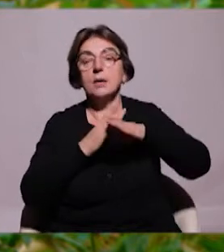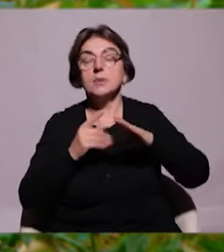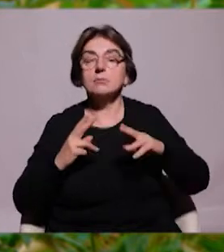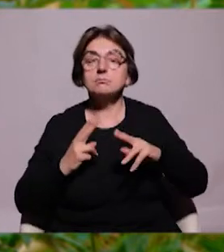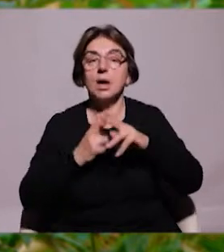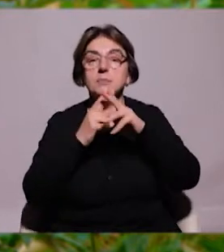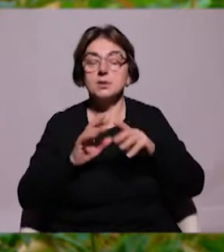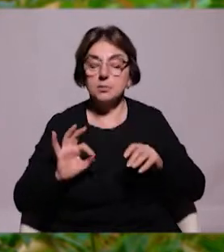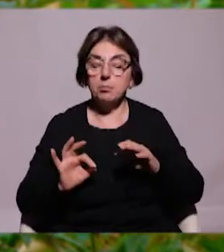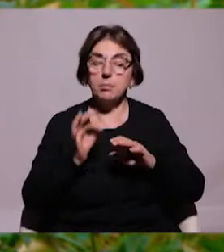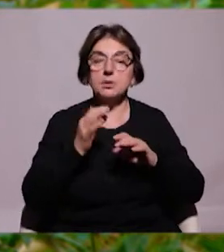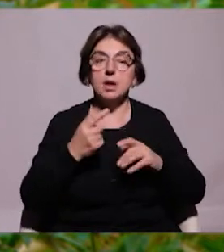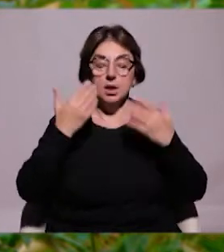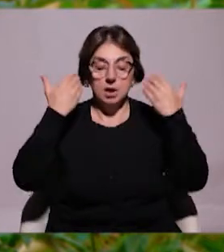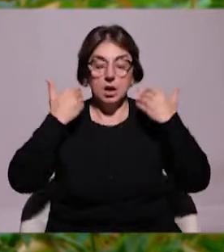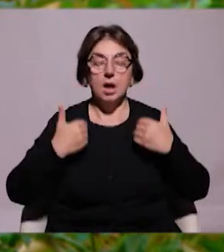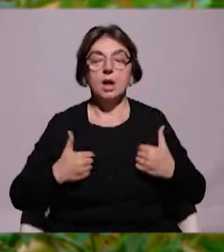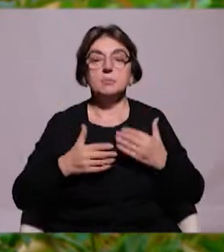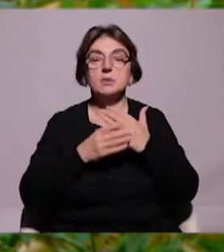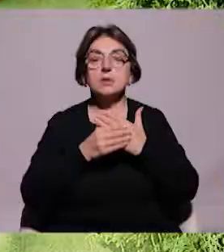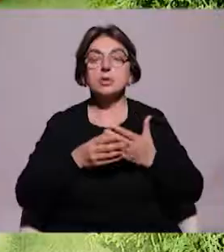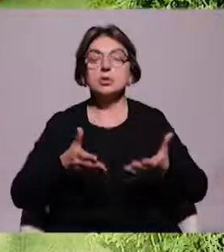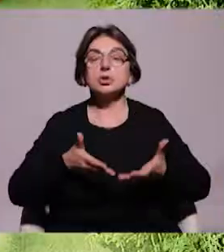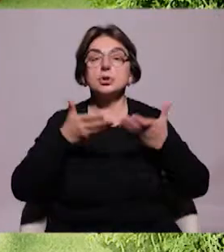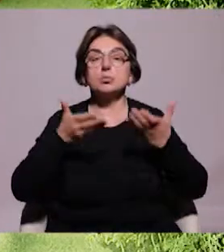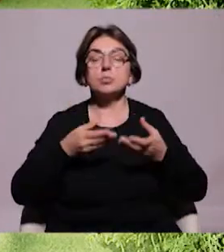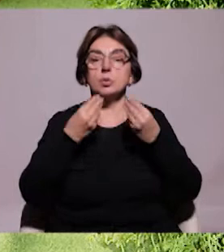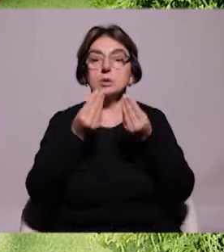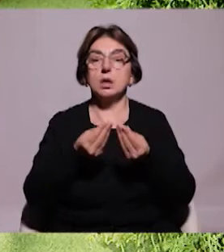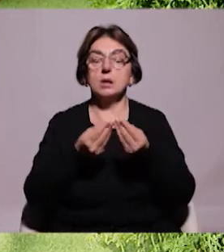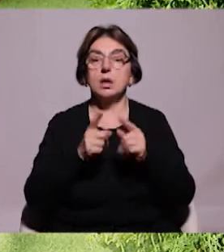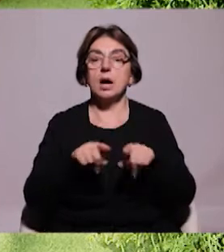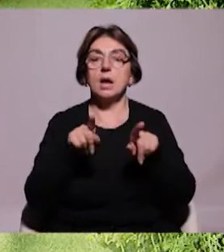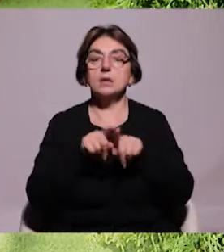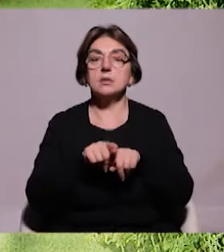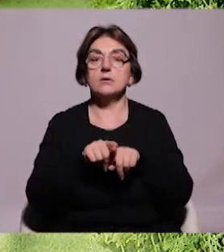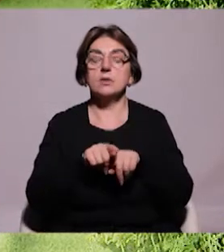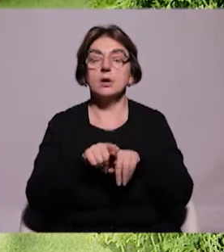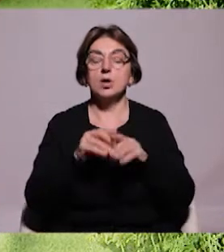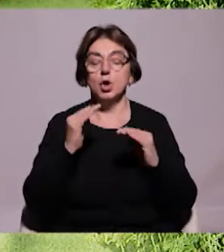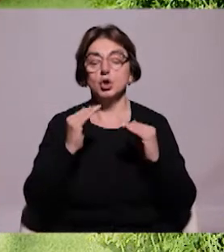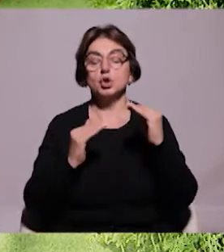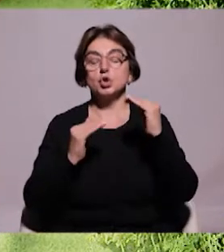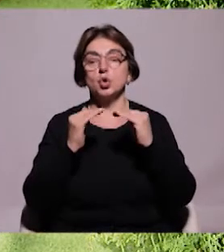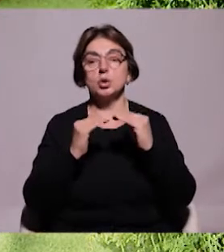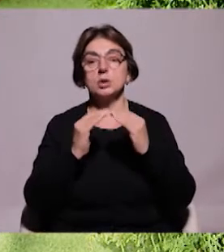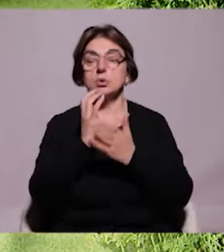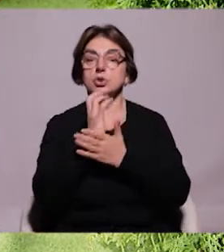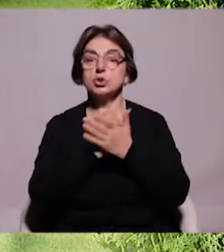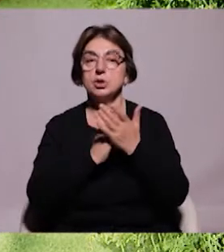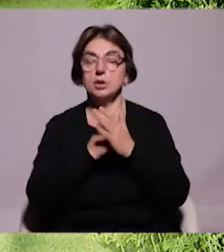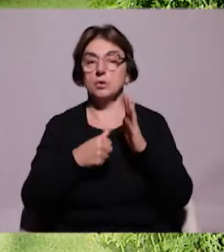ბიძგებს, ჩვენ სხეულს უფრო მეტ სიმსუბუქეს მატებს, ასევე წონასწორობის